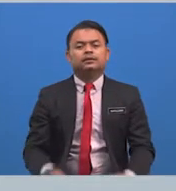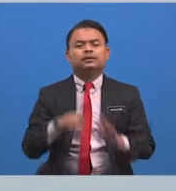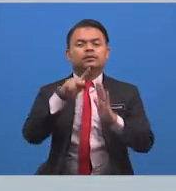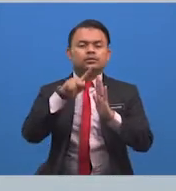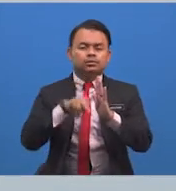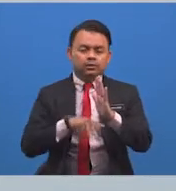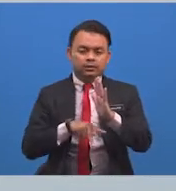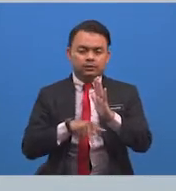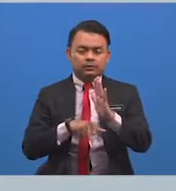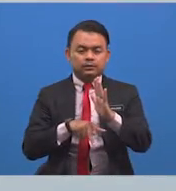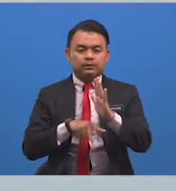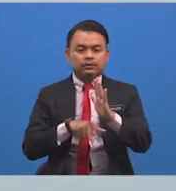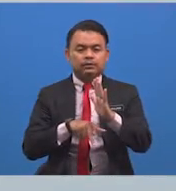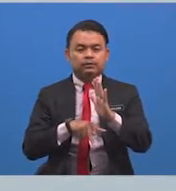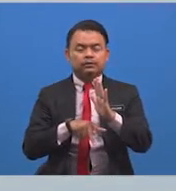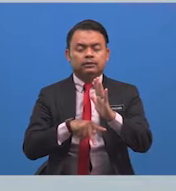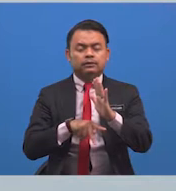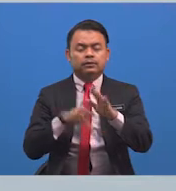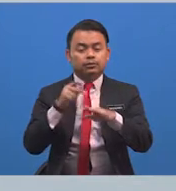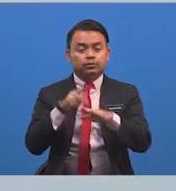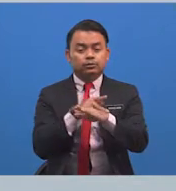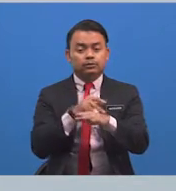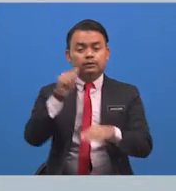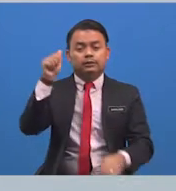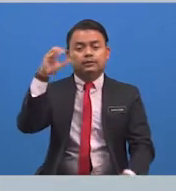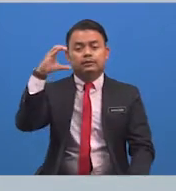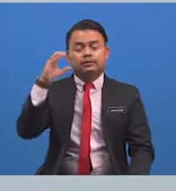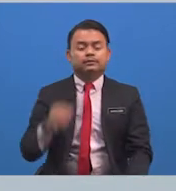meminimumkan penggunaan penyaman udara.